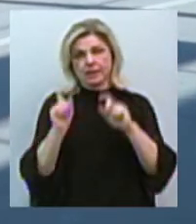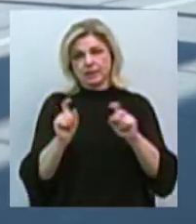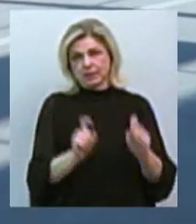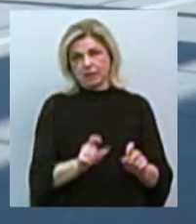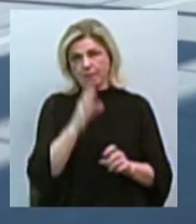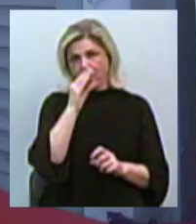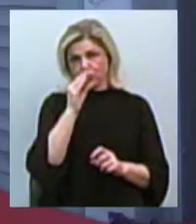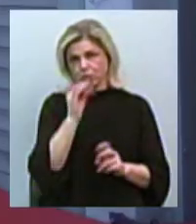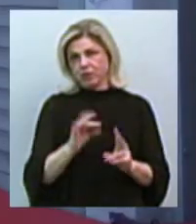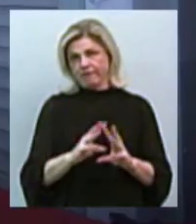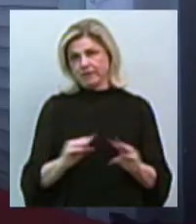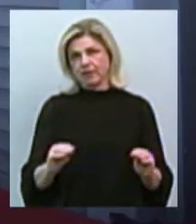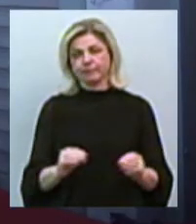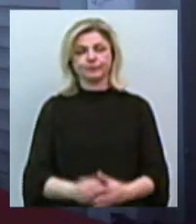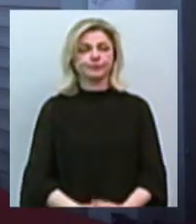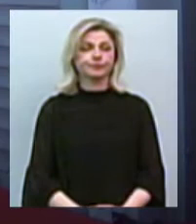все.